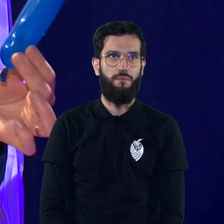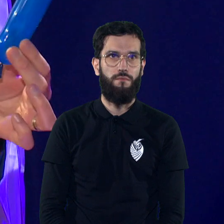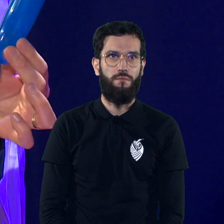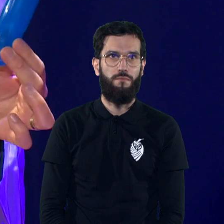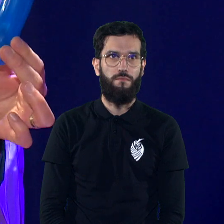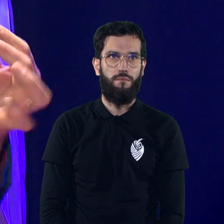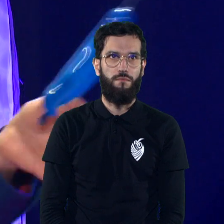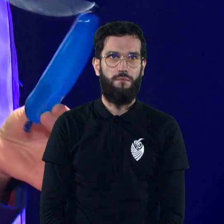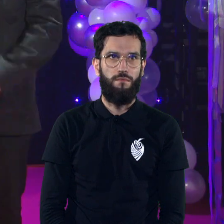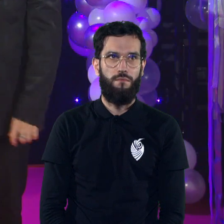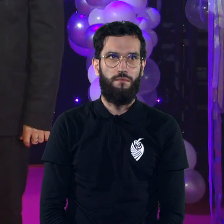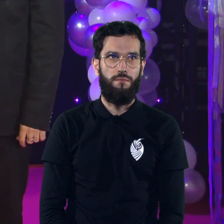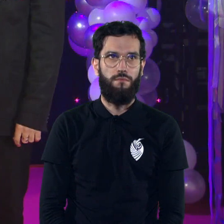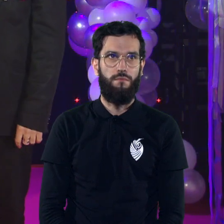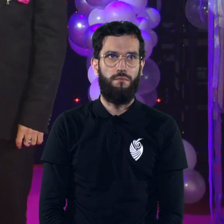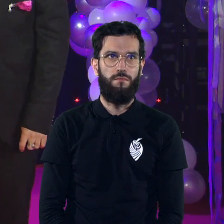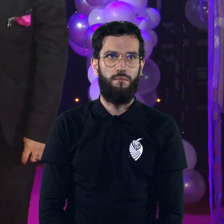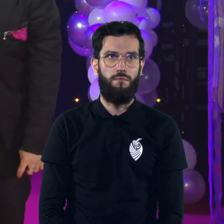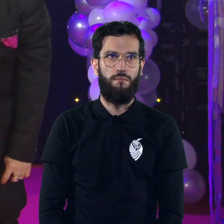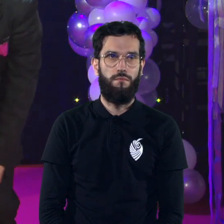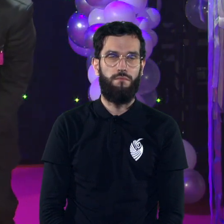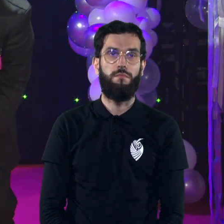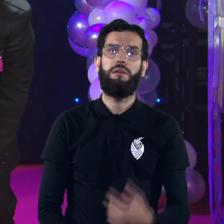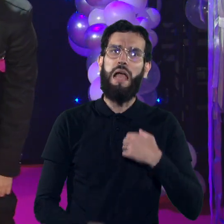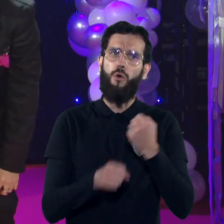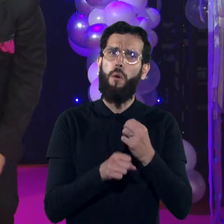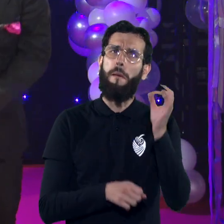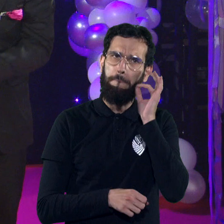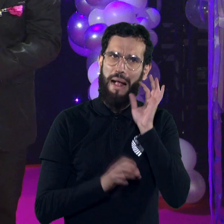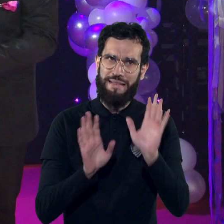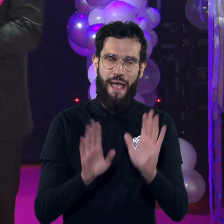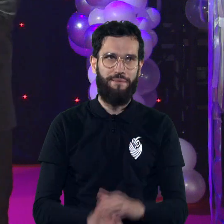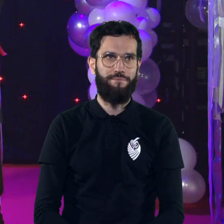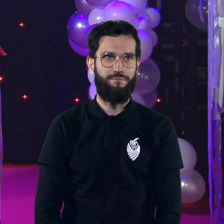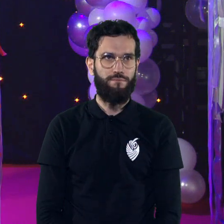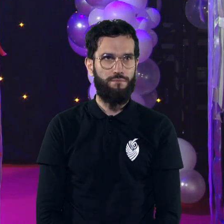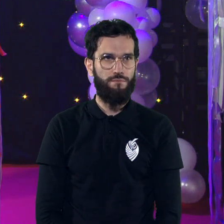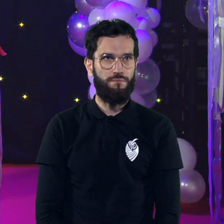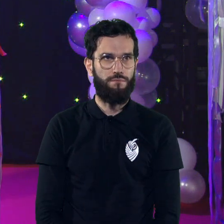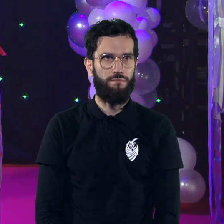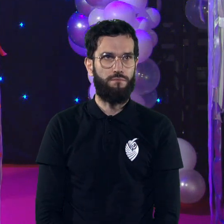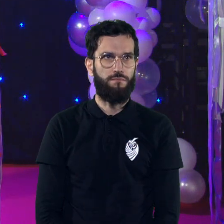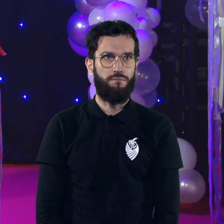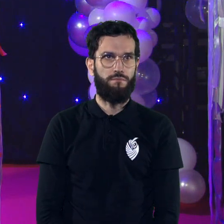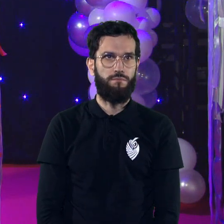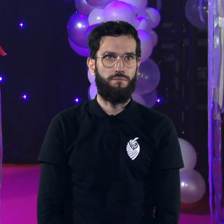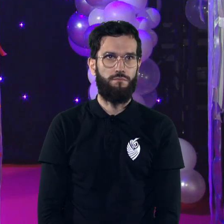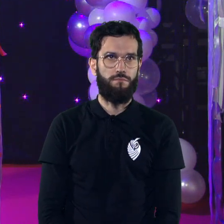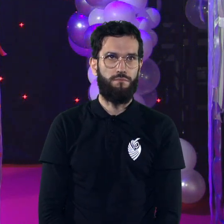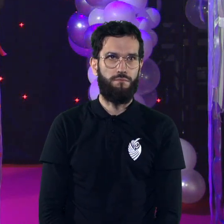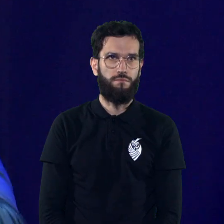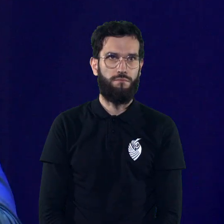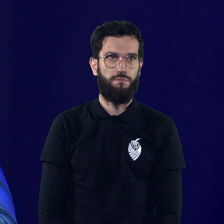takéto úplne mikro, dobre? Dobre, dohodnuté. Ja ti spravím niečo pekné pre zmenu. Dobre, samozrejme aj ja pekné. Tak